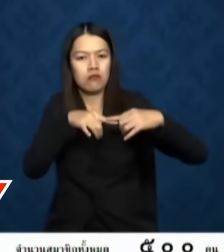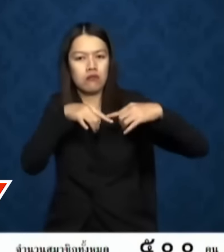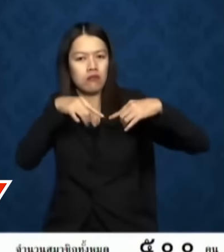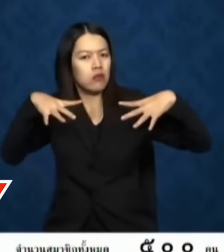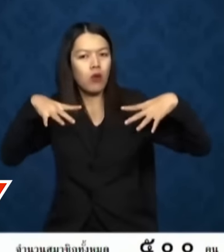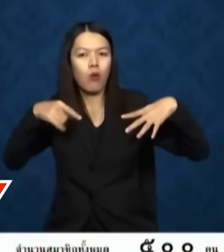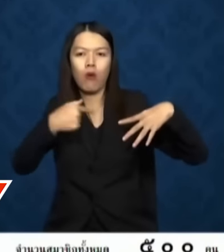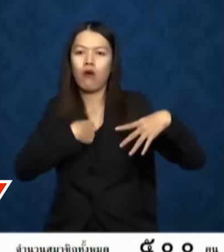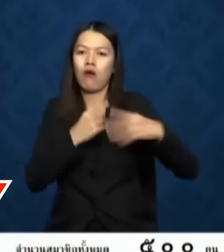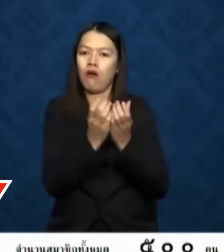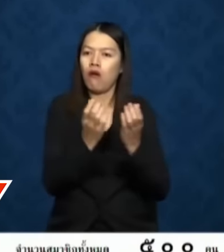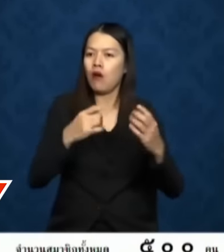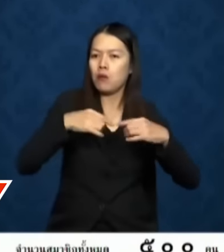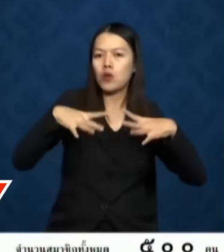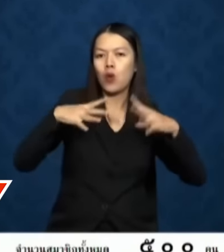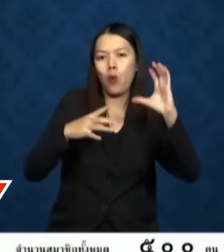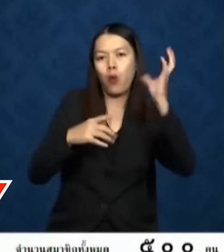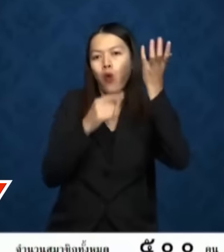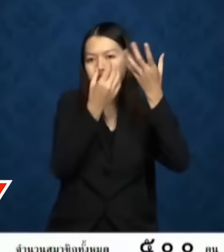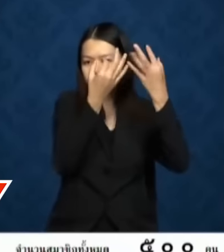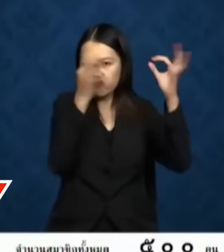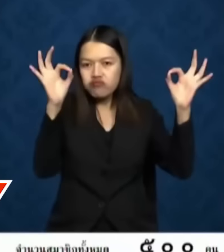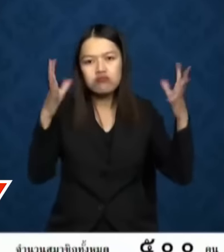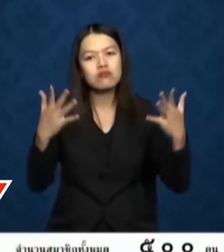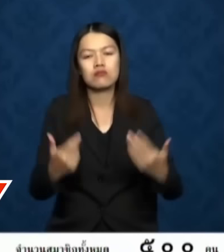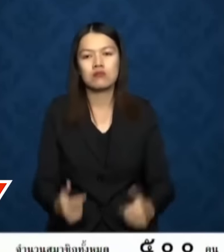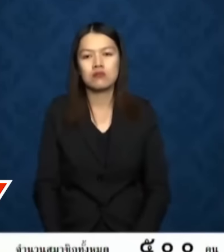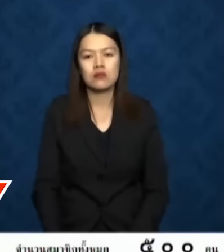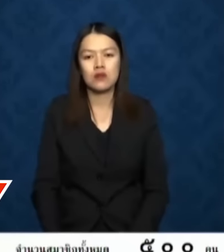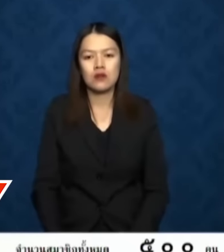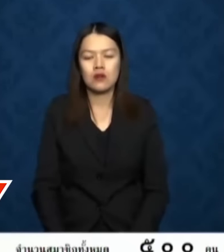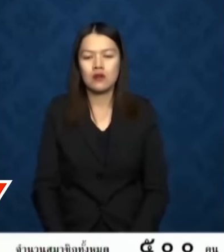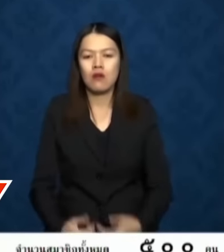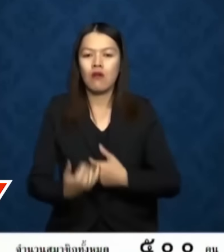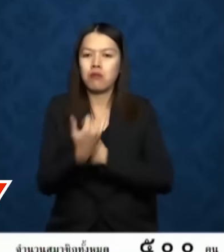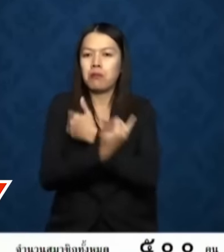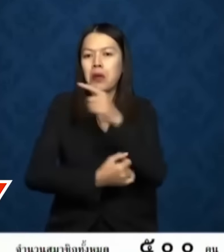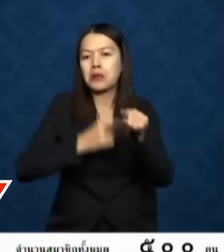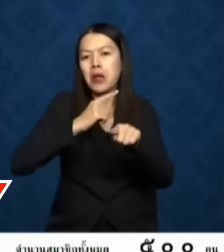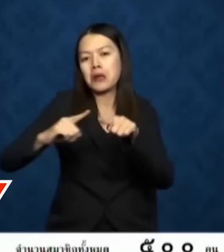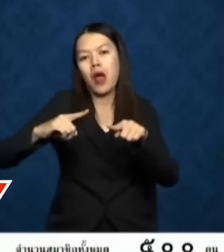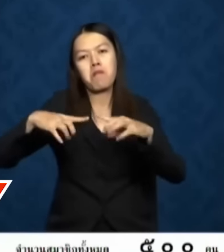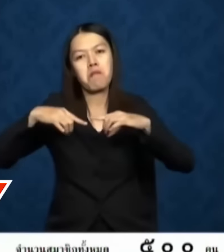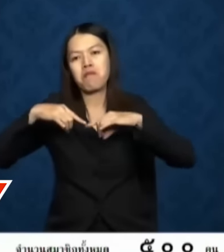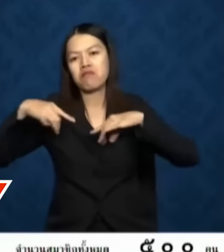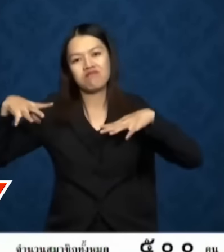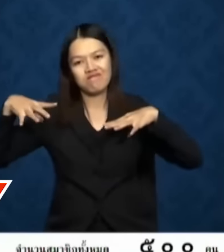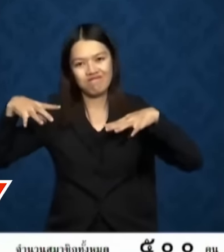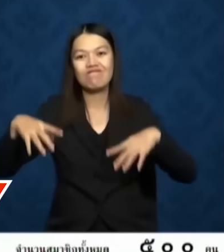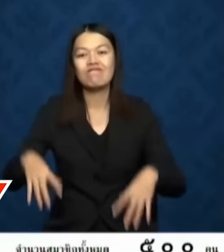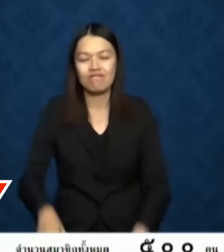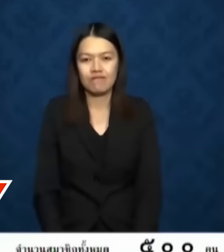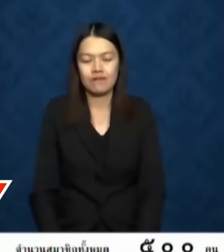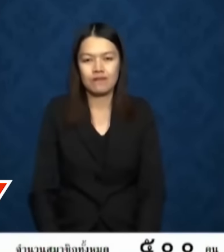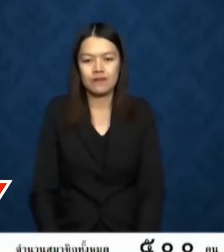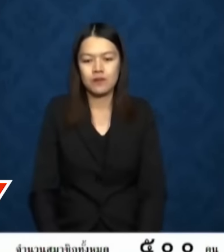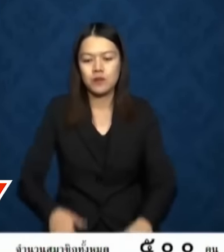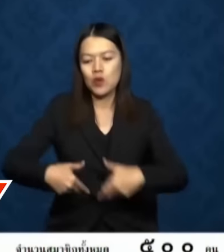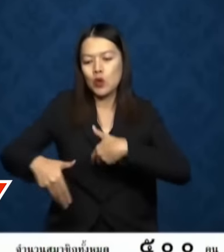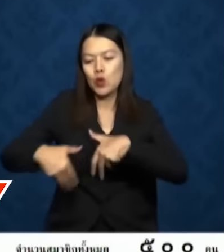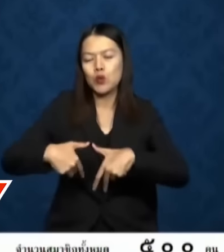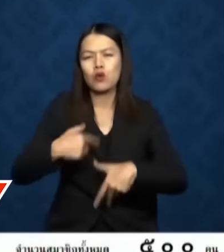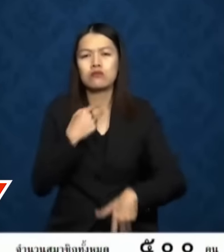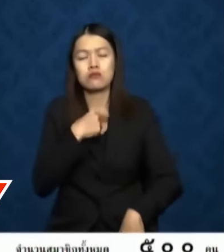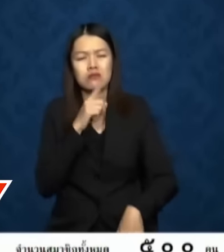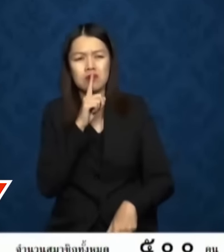รัฐนิติธรรมของโลกเสรีและอารยะประเทศต่างๆถ้าประชาชนไม่กล้าตั้ง